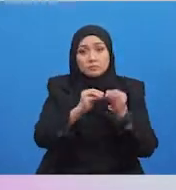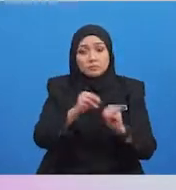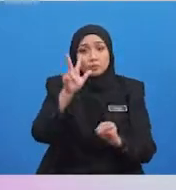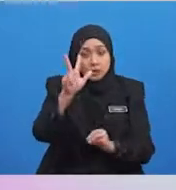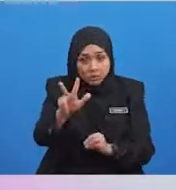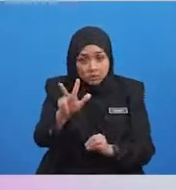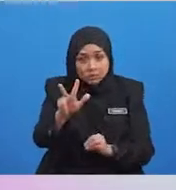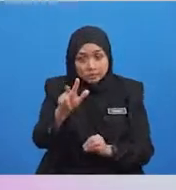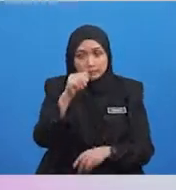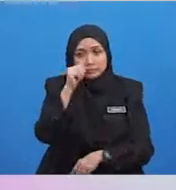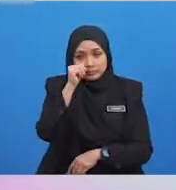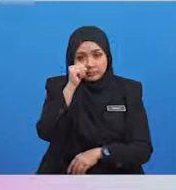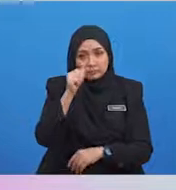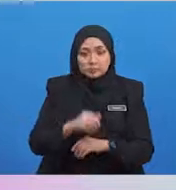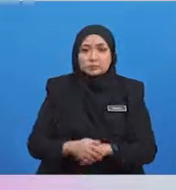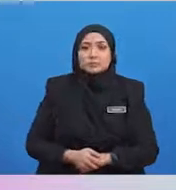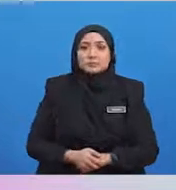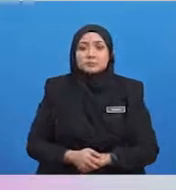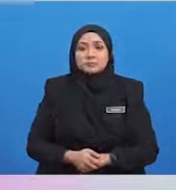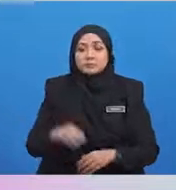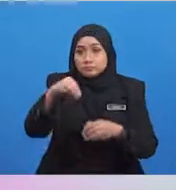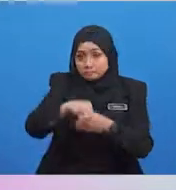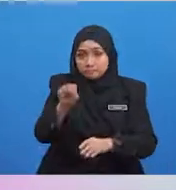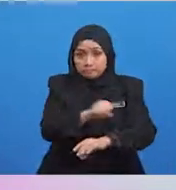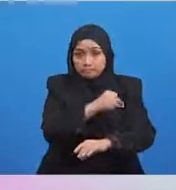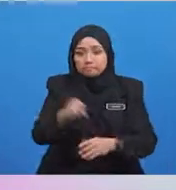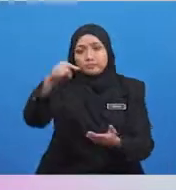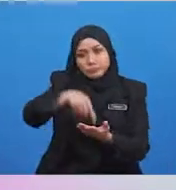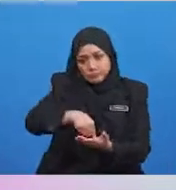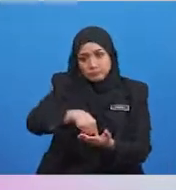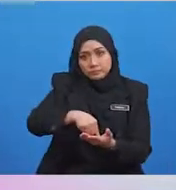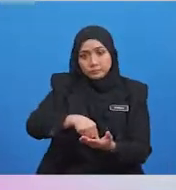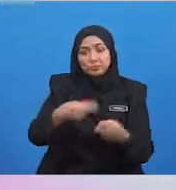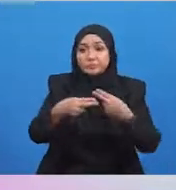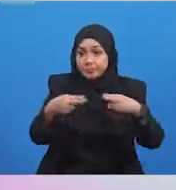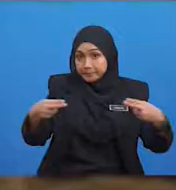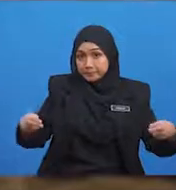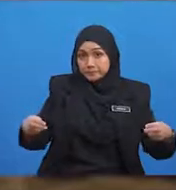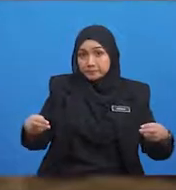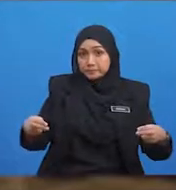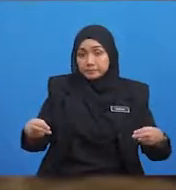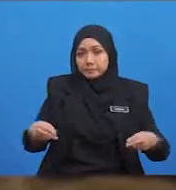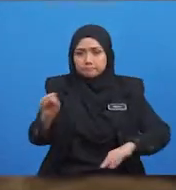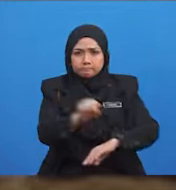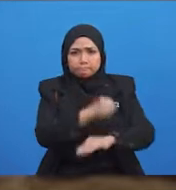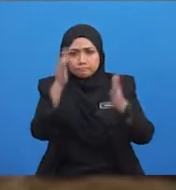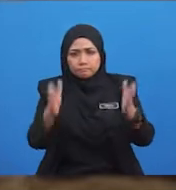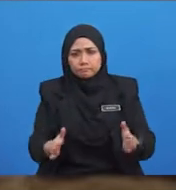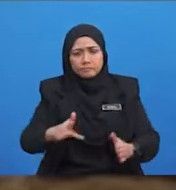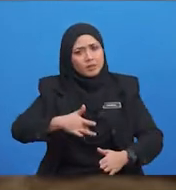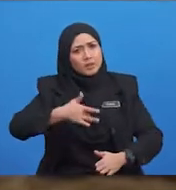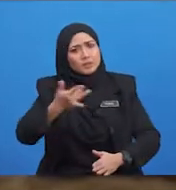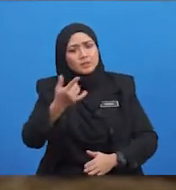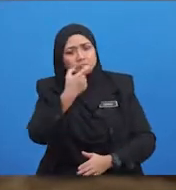temui dalam sajak sejadah rindu ini. Huraiannya ialah penyajak berasa